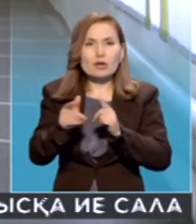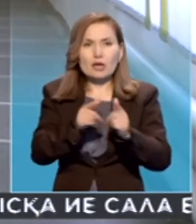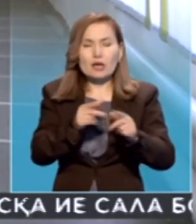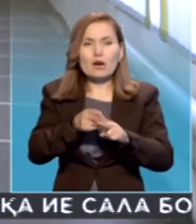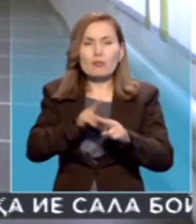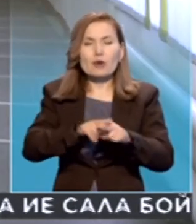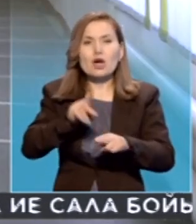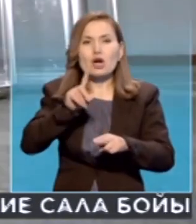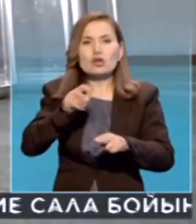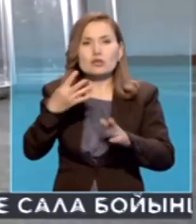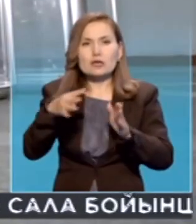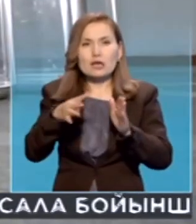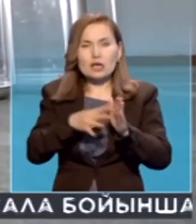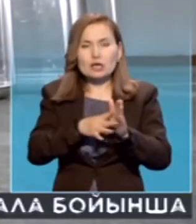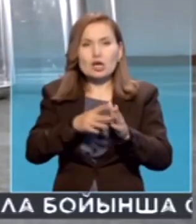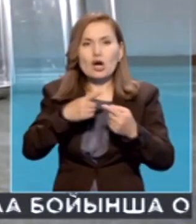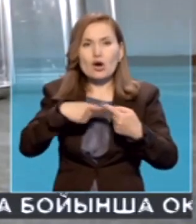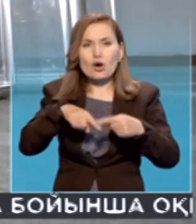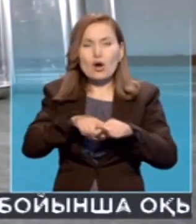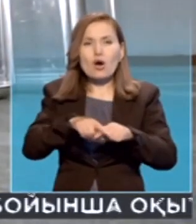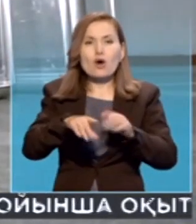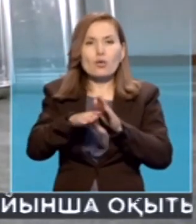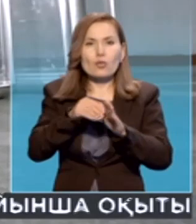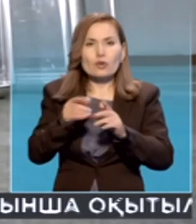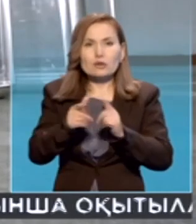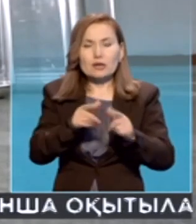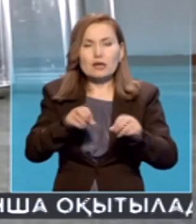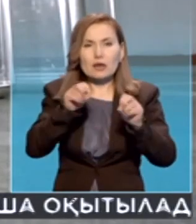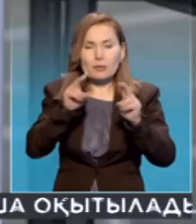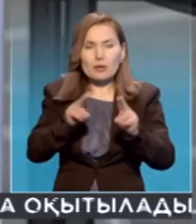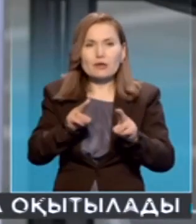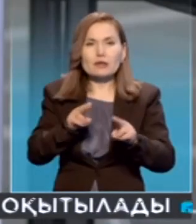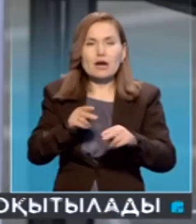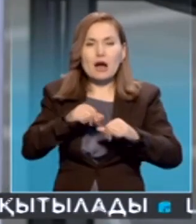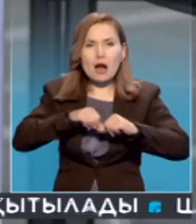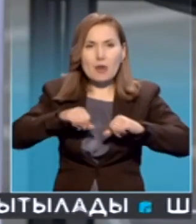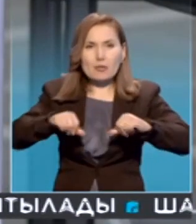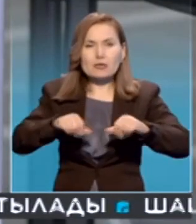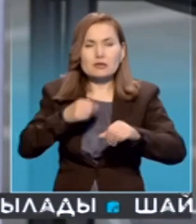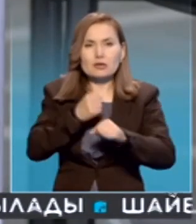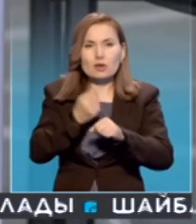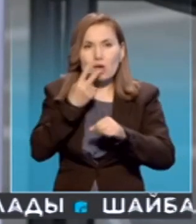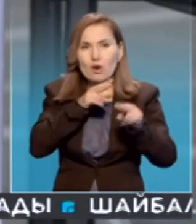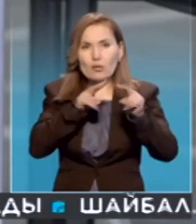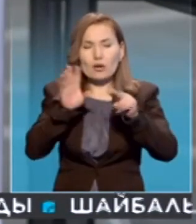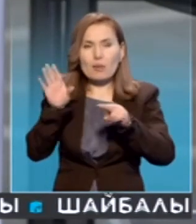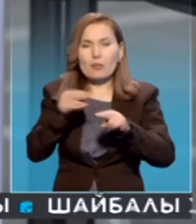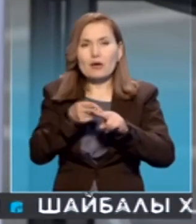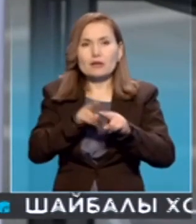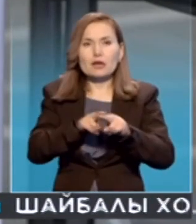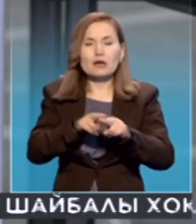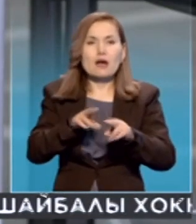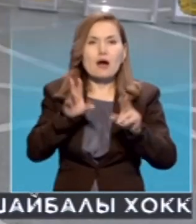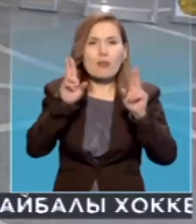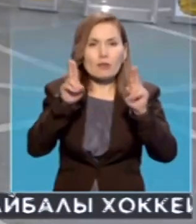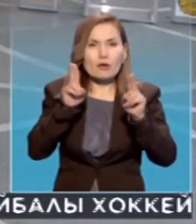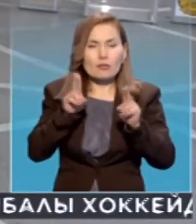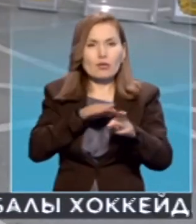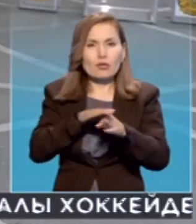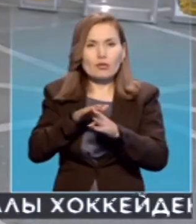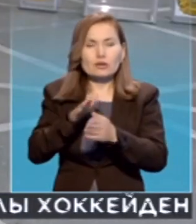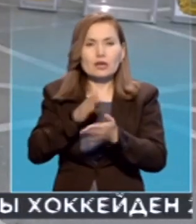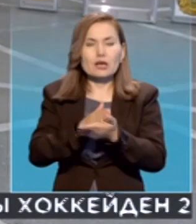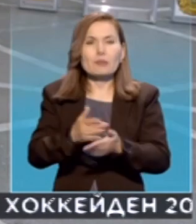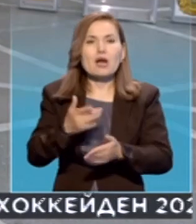Өңірде 149 учаске құрылған. Комиссия мүшелері арнайы дайындықтан өткен. Дауыс беретін орындар барлық талаптарға сай жабдықталған.